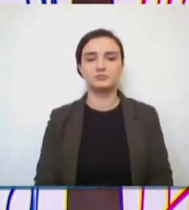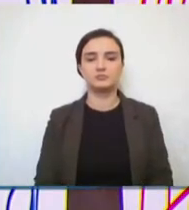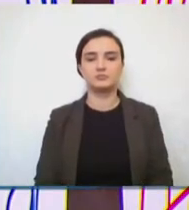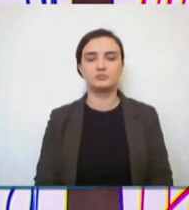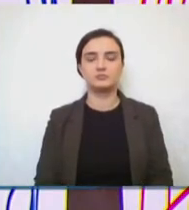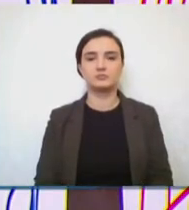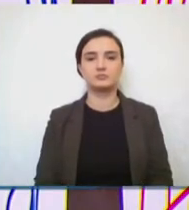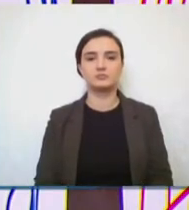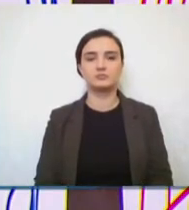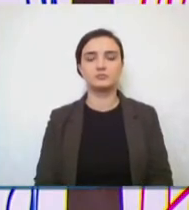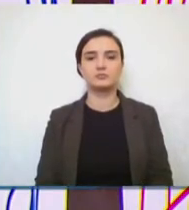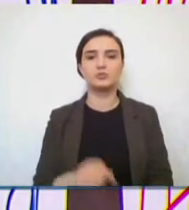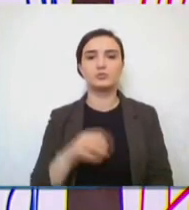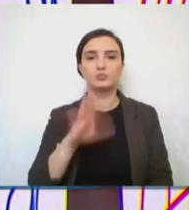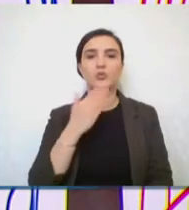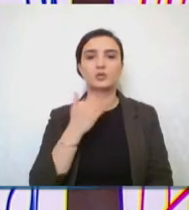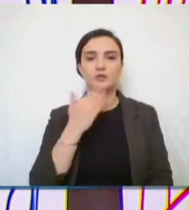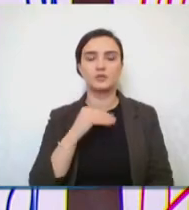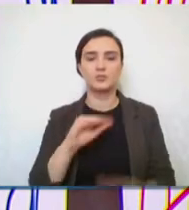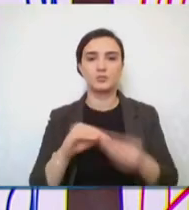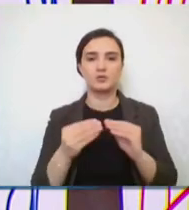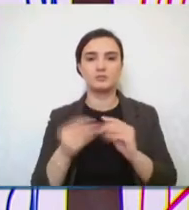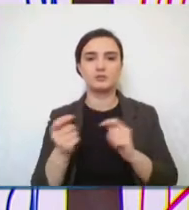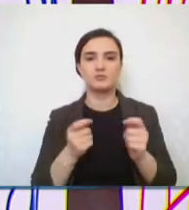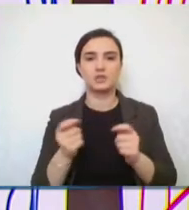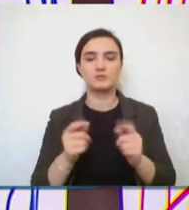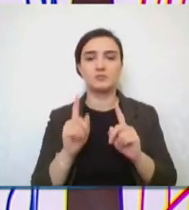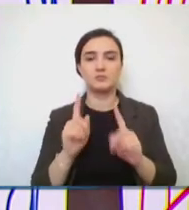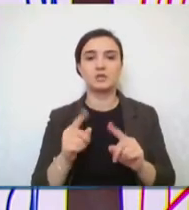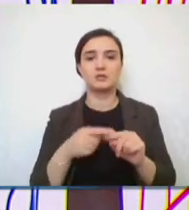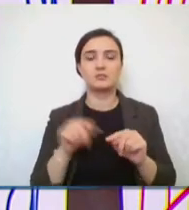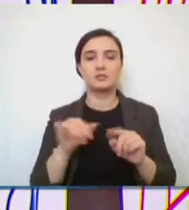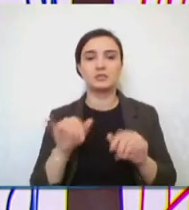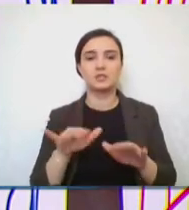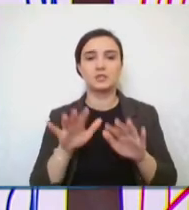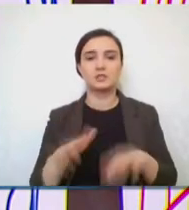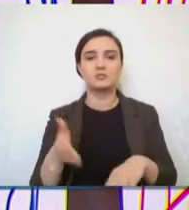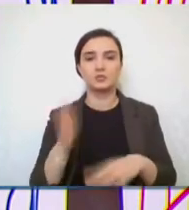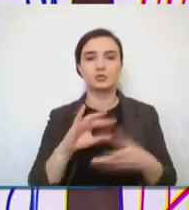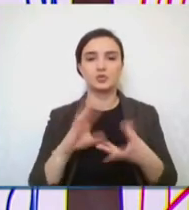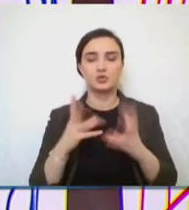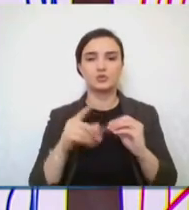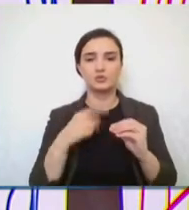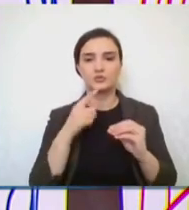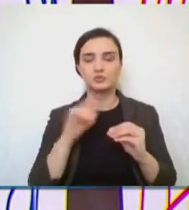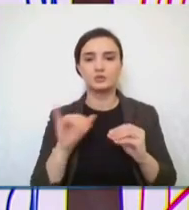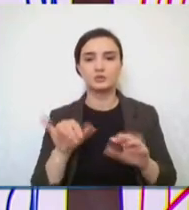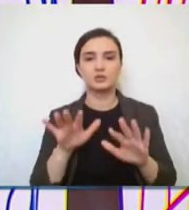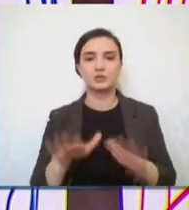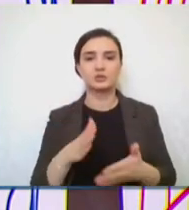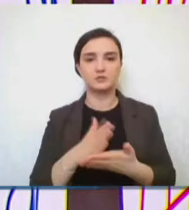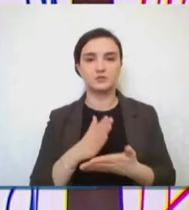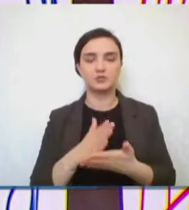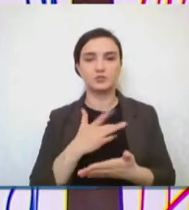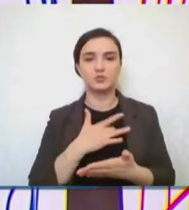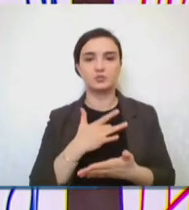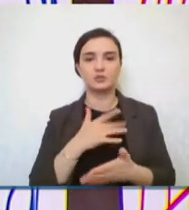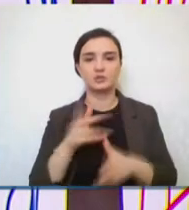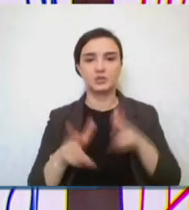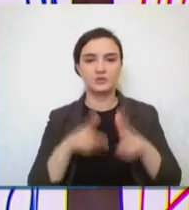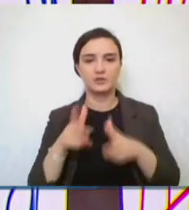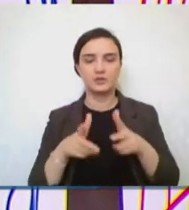ადვილია პრობლემის მართვა. თუმცა იქ სადაც მოდი ზოგადად ვიტყვით, სადაც გვაქვს გულის რევა,